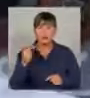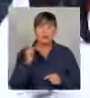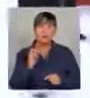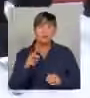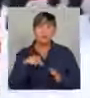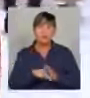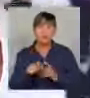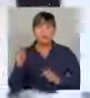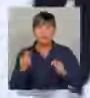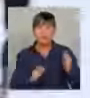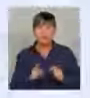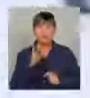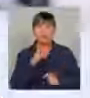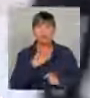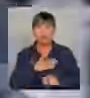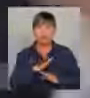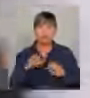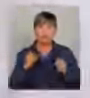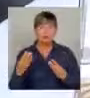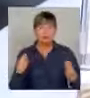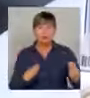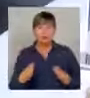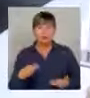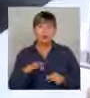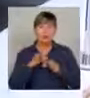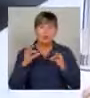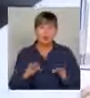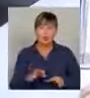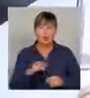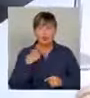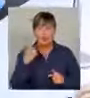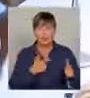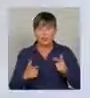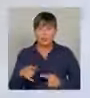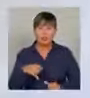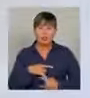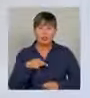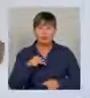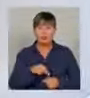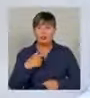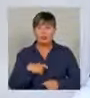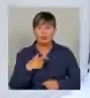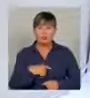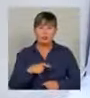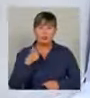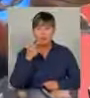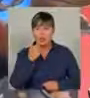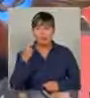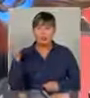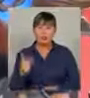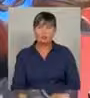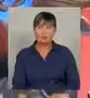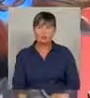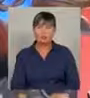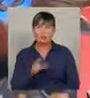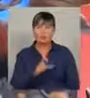Комик-коне? Фестиваль для тех, кто любит не просто наряжаться, а входить в образ, лично изготавливать костюмы и чувствовать себя супергероями. Персонаж